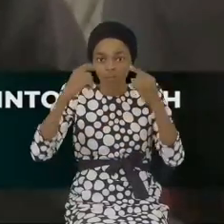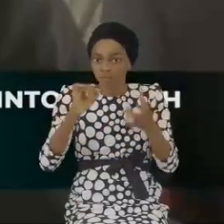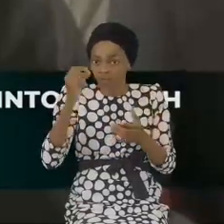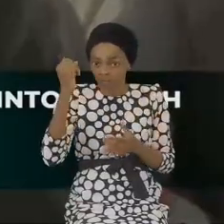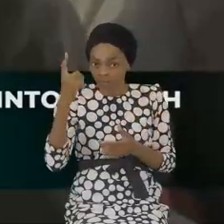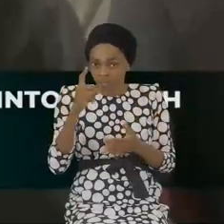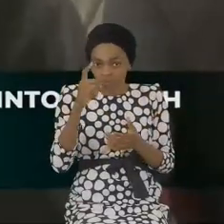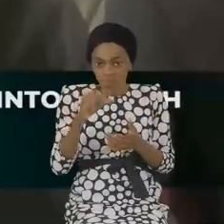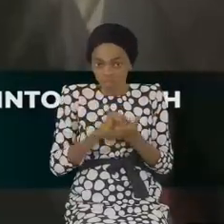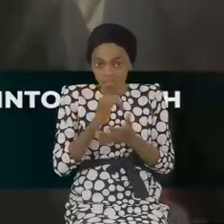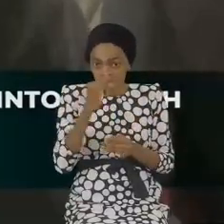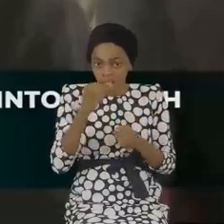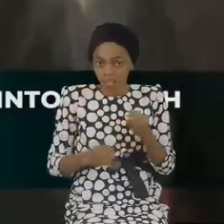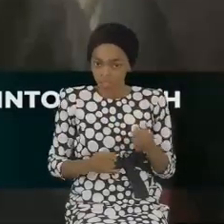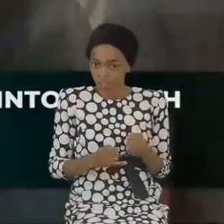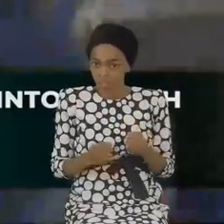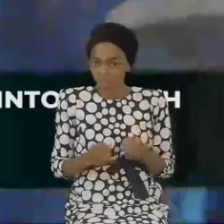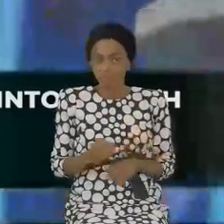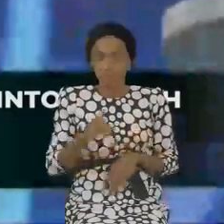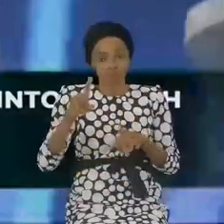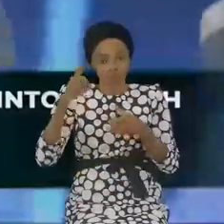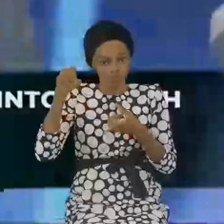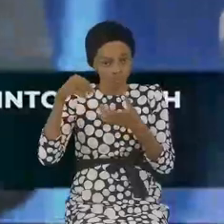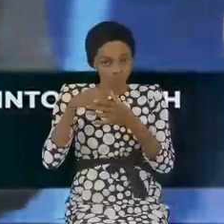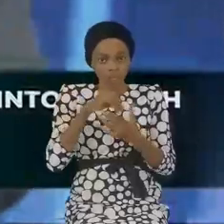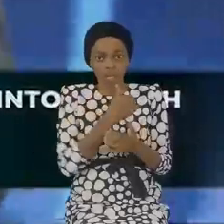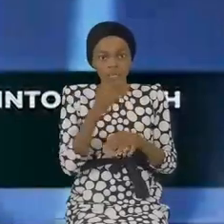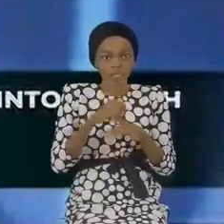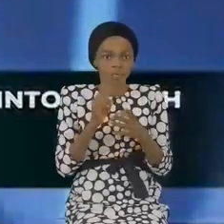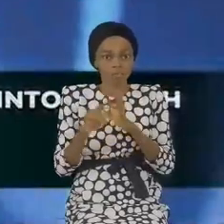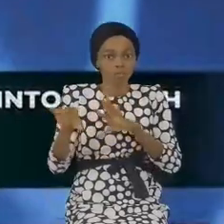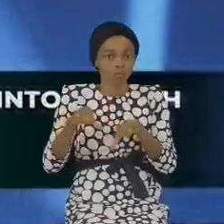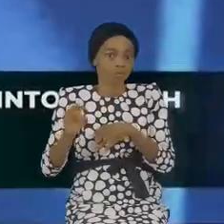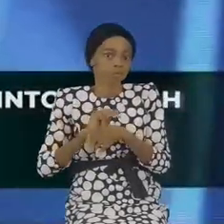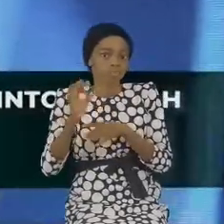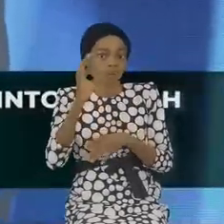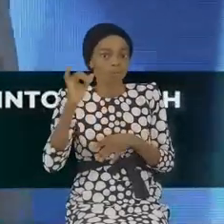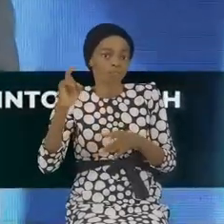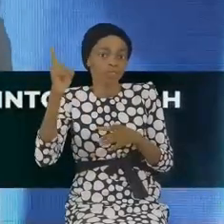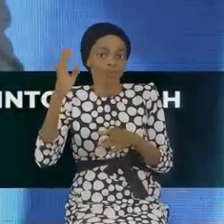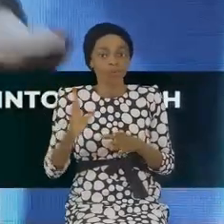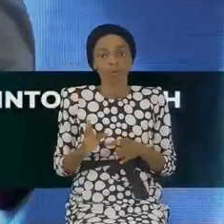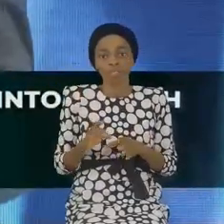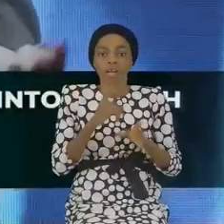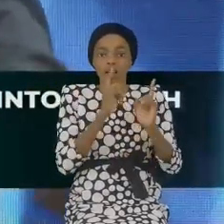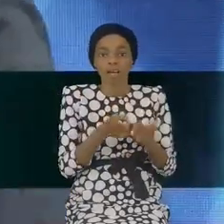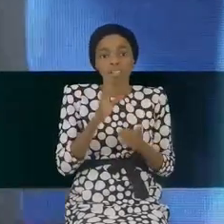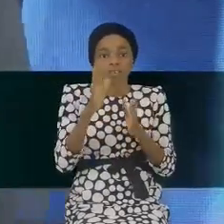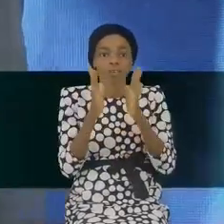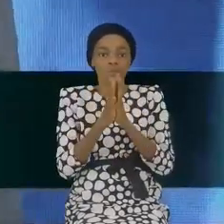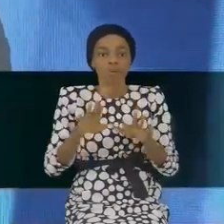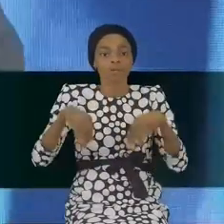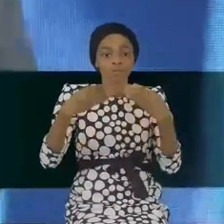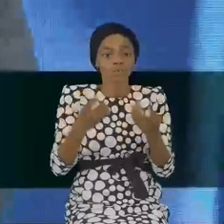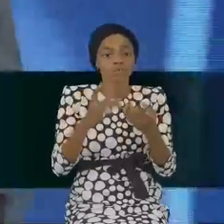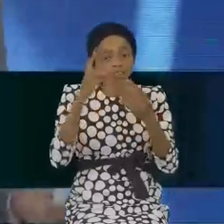Continuez. Chaque fois que vous impliquez dans le ministère, que Dieu exauce vos prières, il pourvoit à vos besoins, que Dieu pourvoit